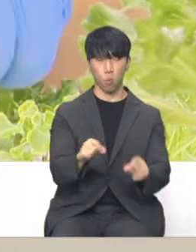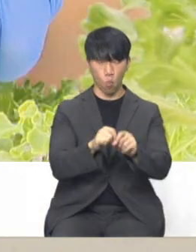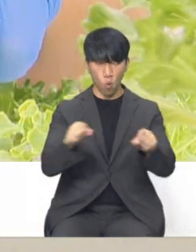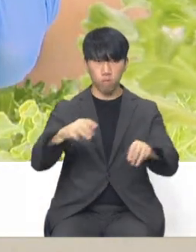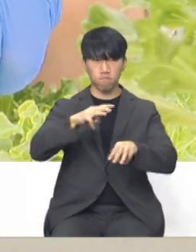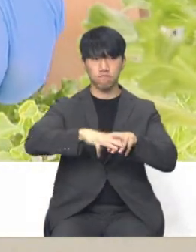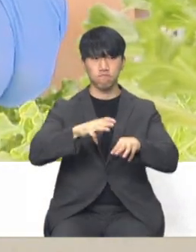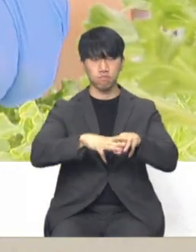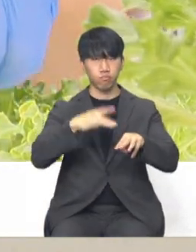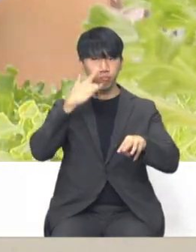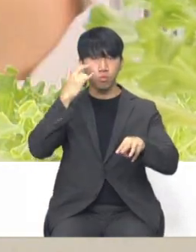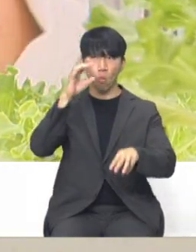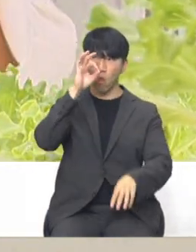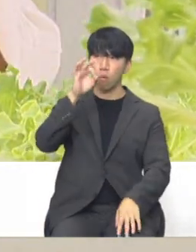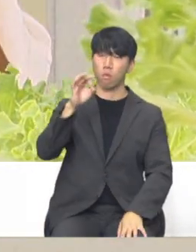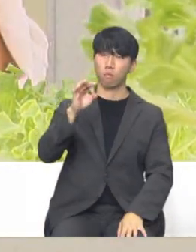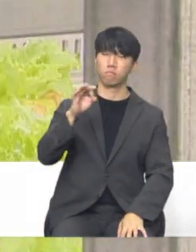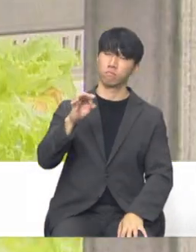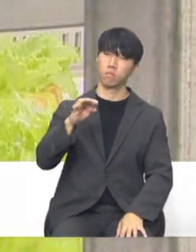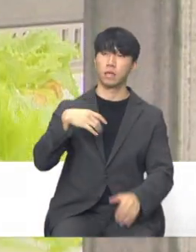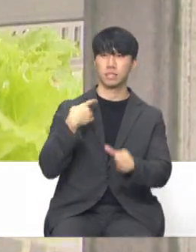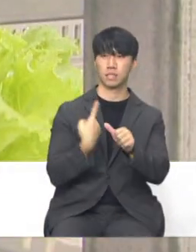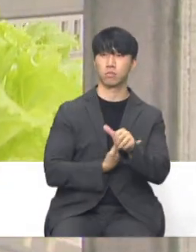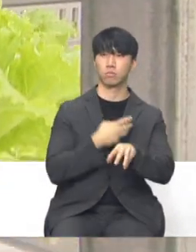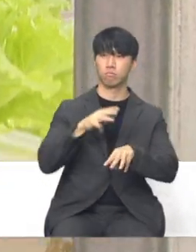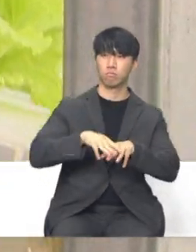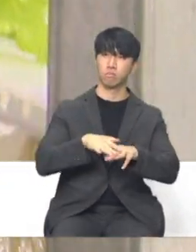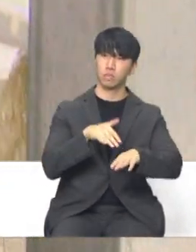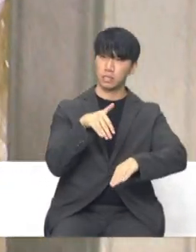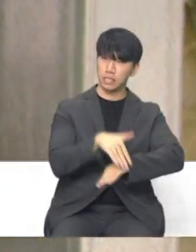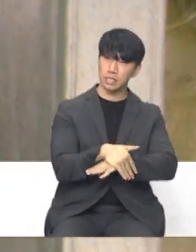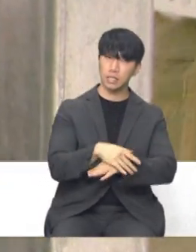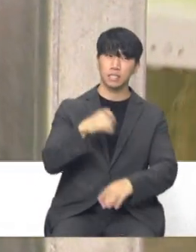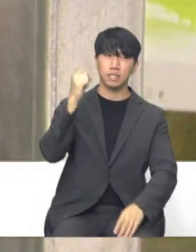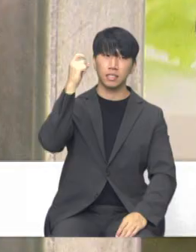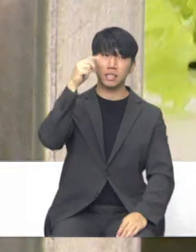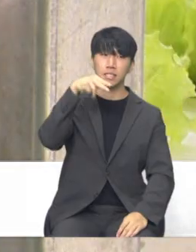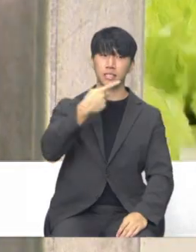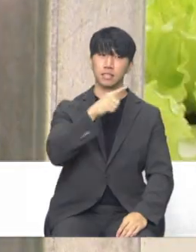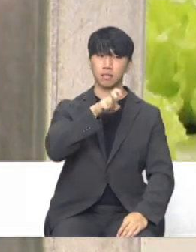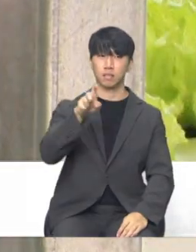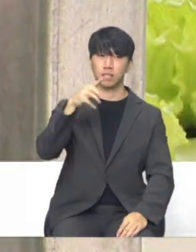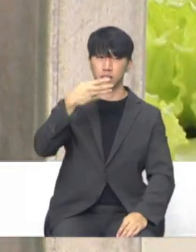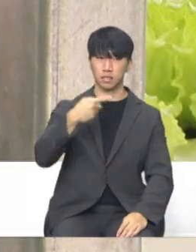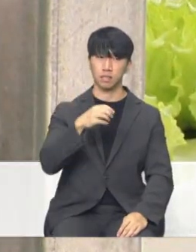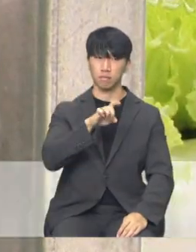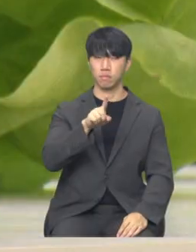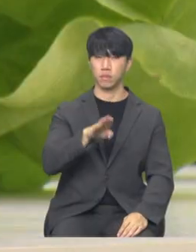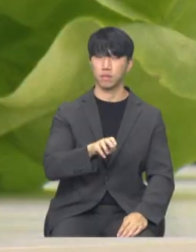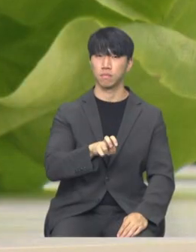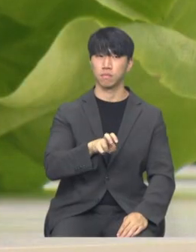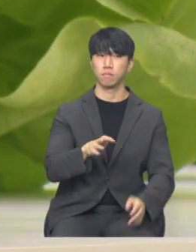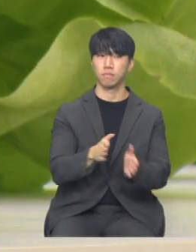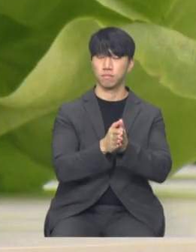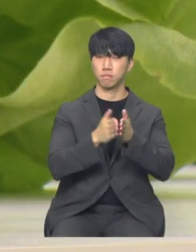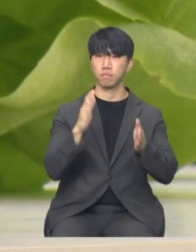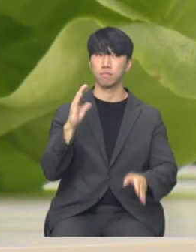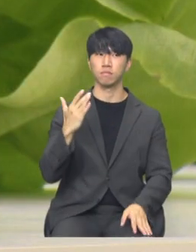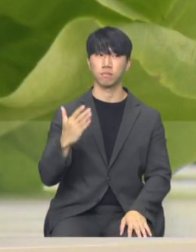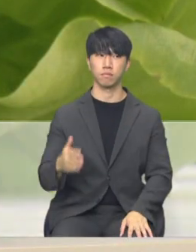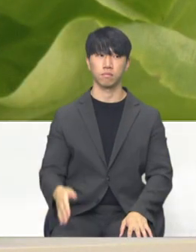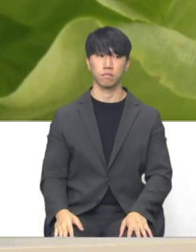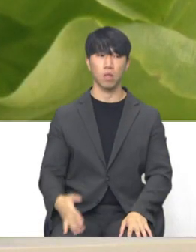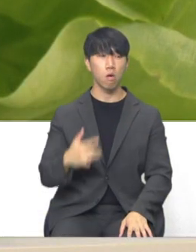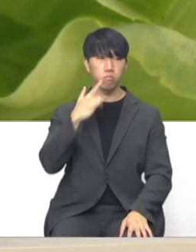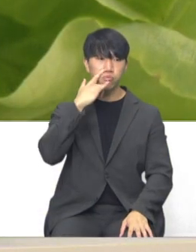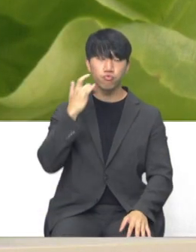지어온 부모님을 보며 자동화 농업 방식, 스마트팜을 도입하게 됐다는 박노영 씨. 부모님이 하고 계신 논,